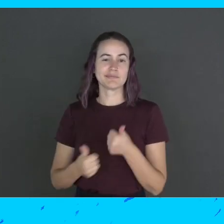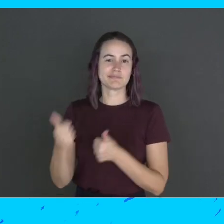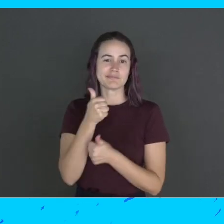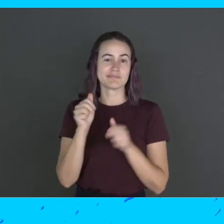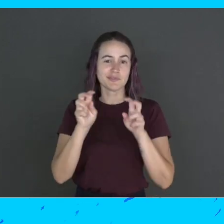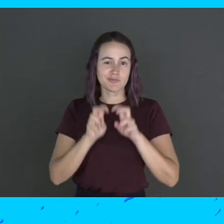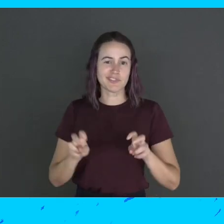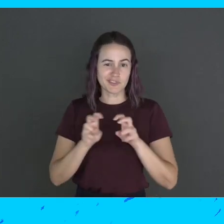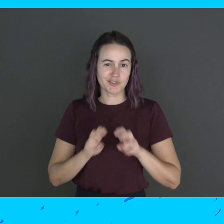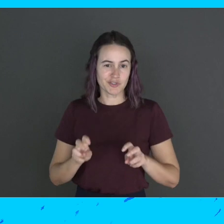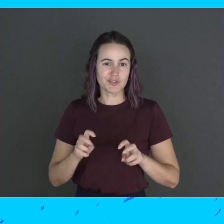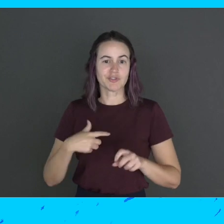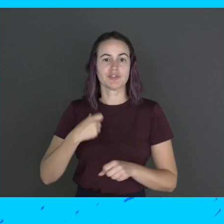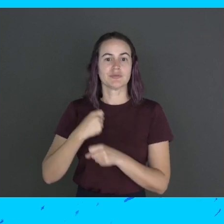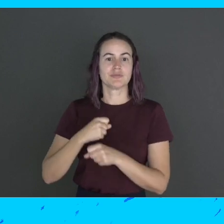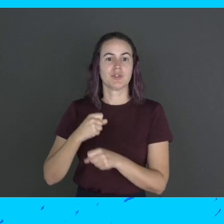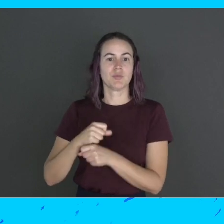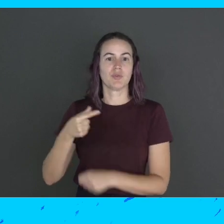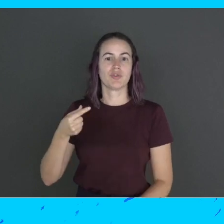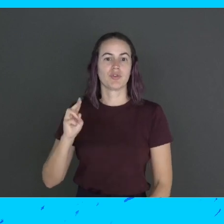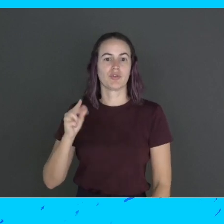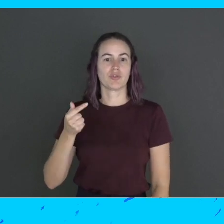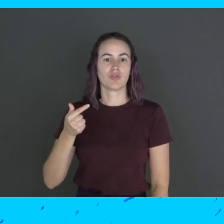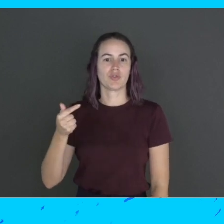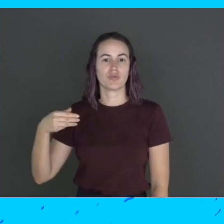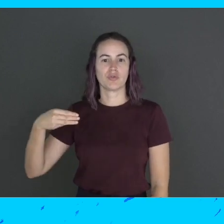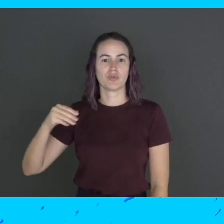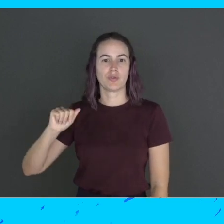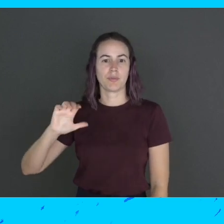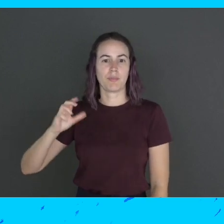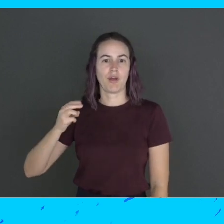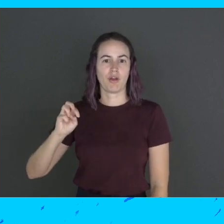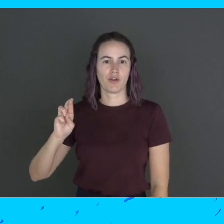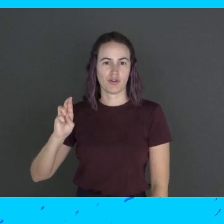contraceptives nécessaires aux jeunes.